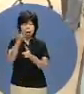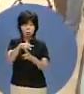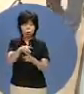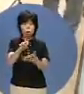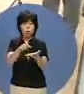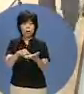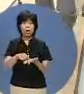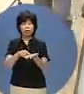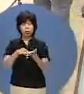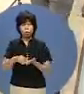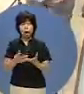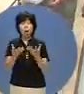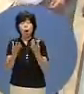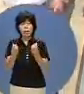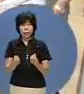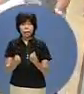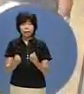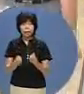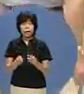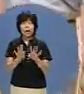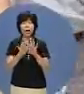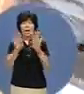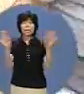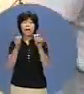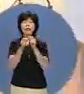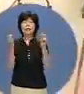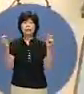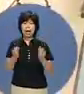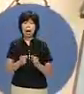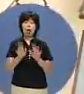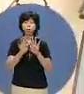出が締め切られ、開会式が行われました。